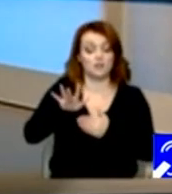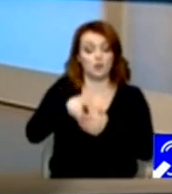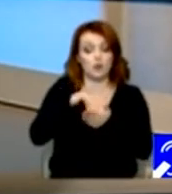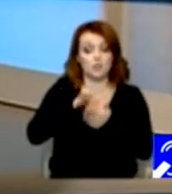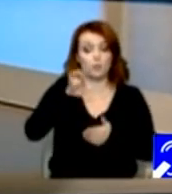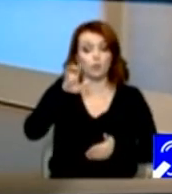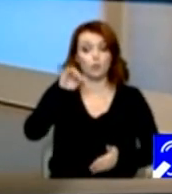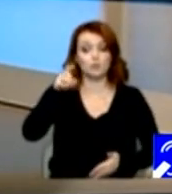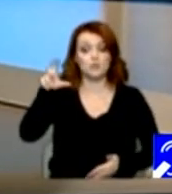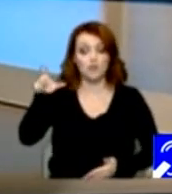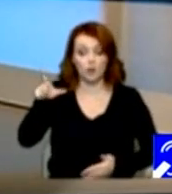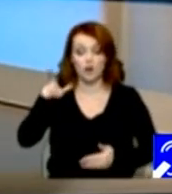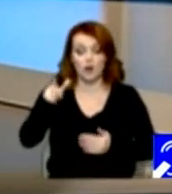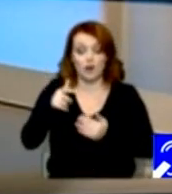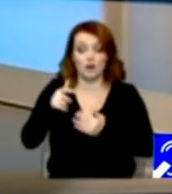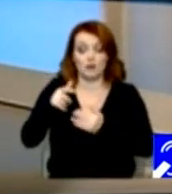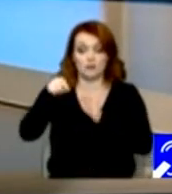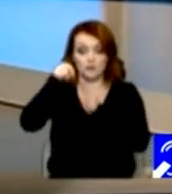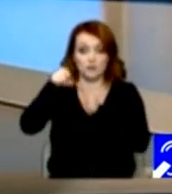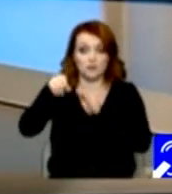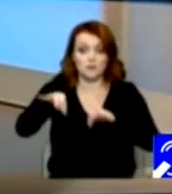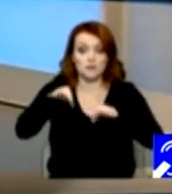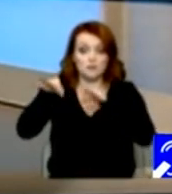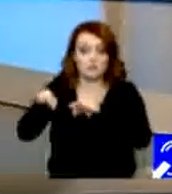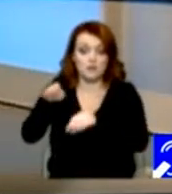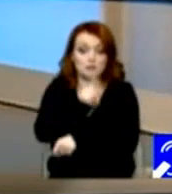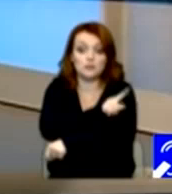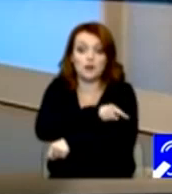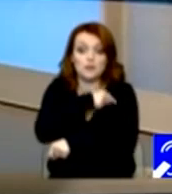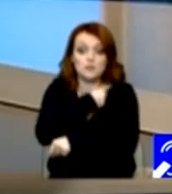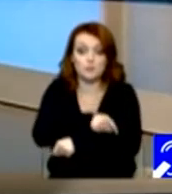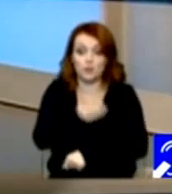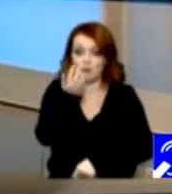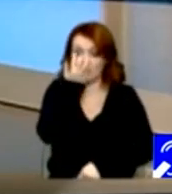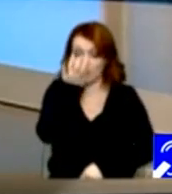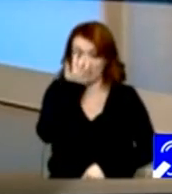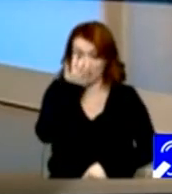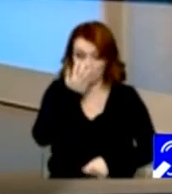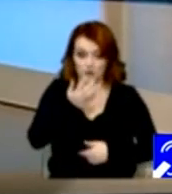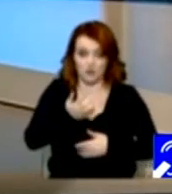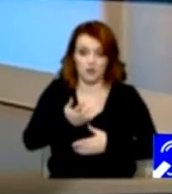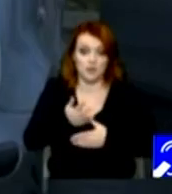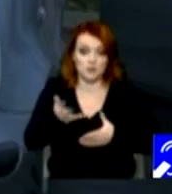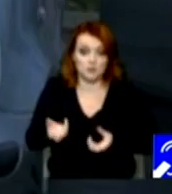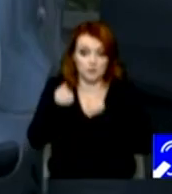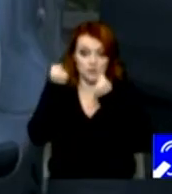parcate în curtea Spitalului și de Urgență atunci urmează detalii cu puternic impact emoțional